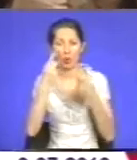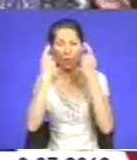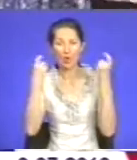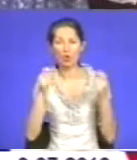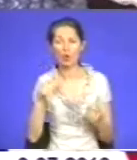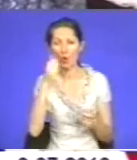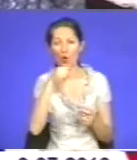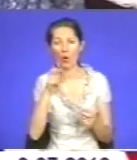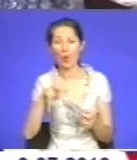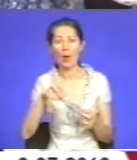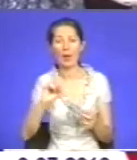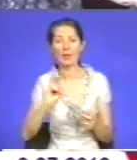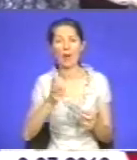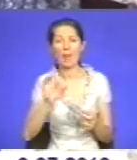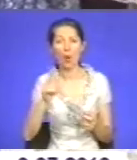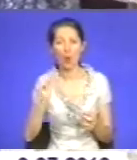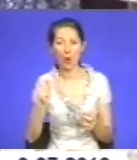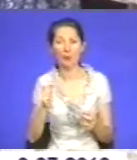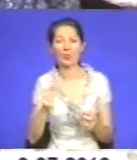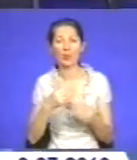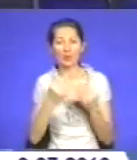до 140-річчя з дня народження письменника.